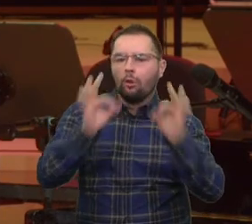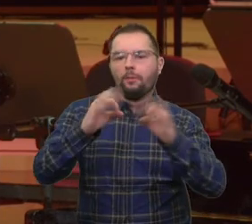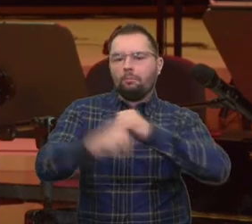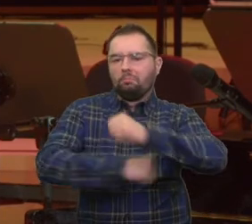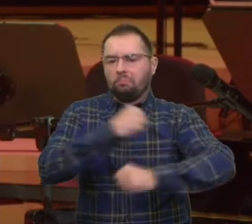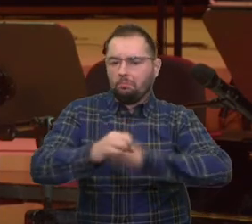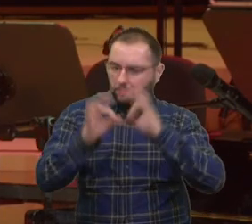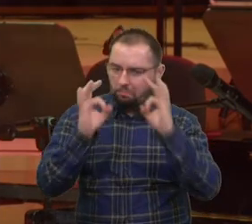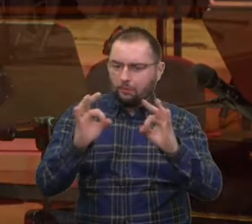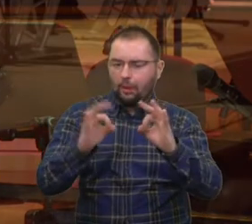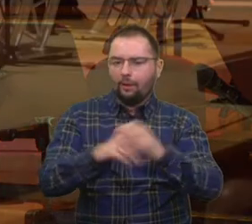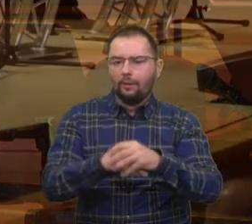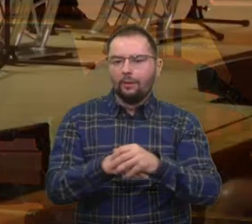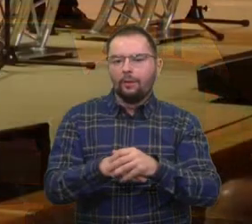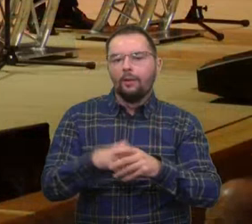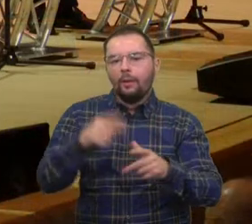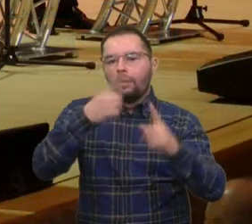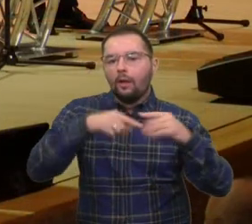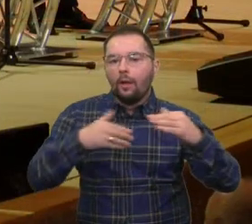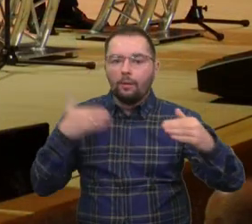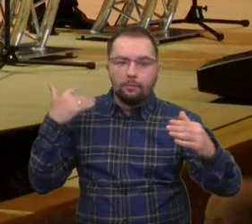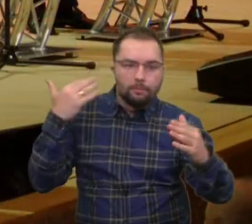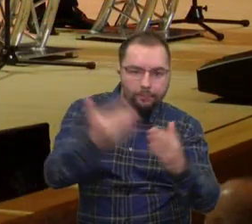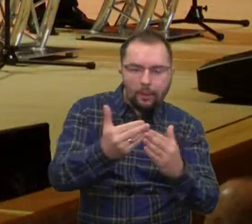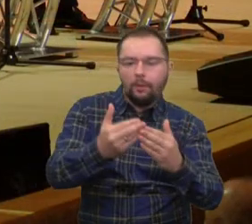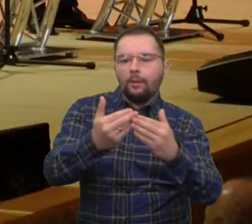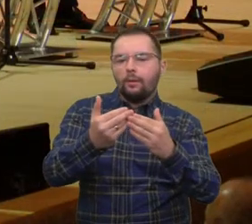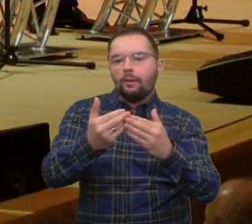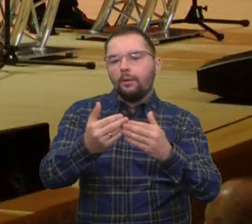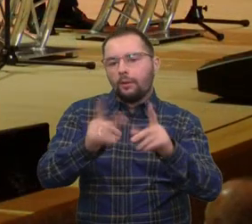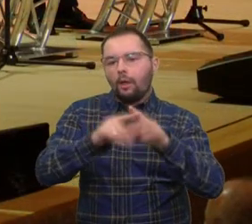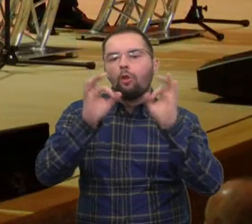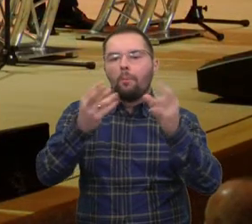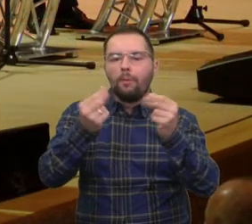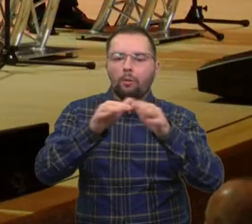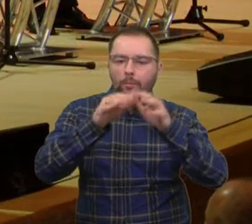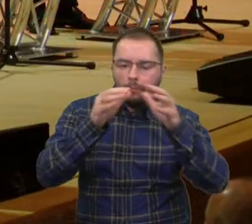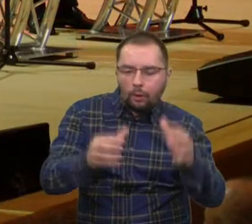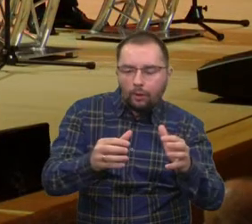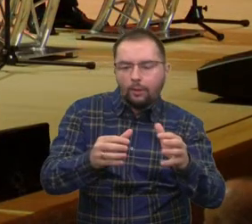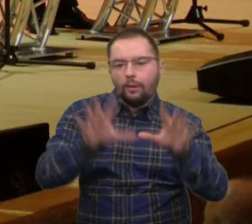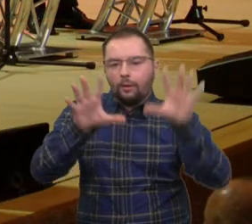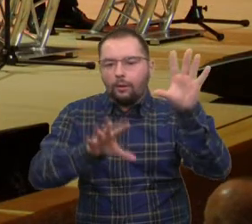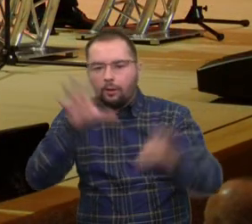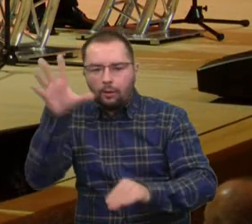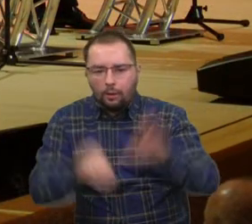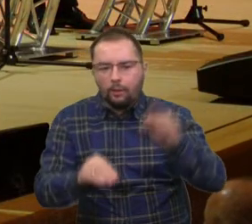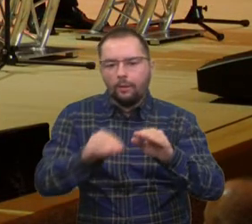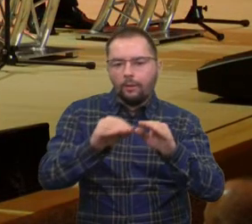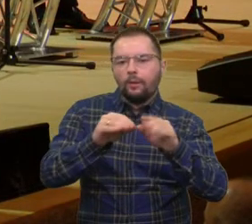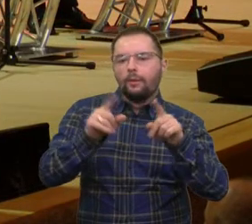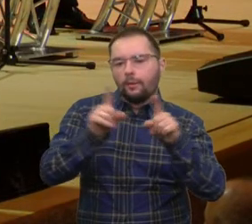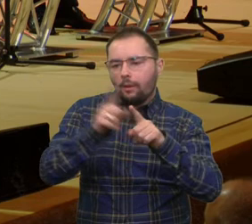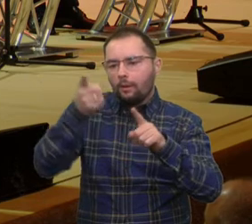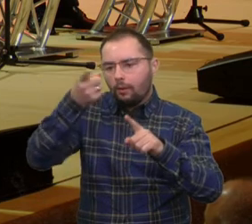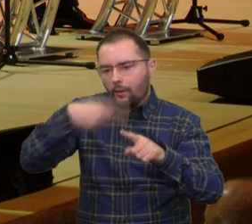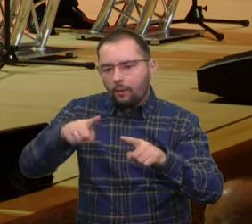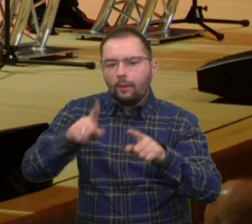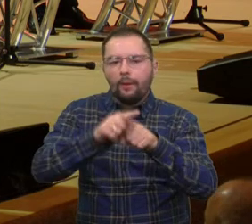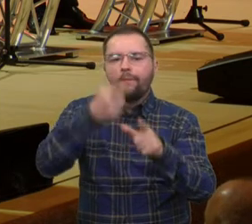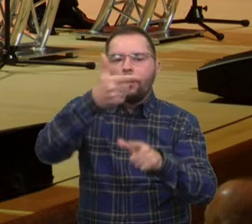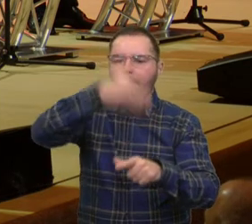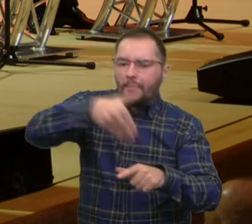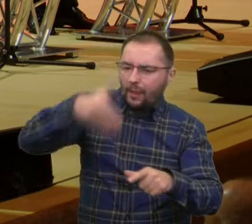Jestem przekonany, że kolejne dobre lata przed nami. Mamy dobry budżet. Tu właśnie mówiłem panu premierowi, że dziękujemy za te 2 miliardy